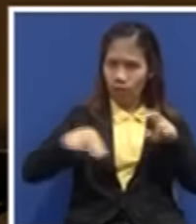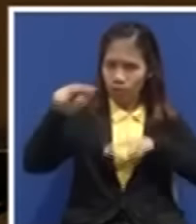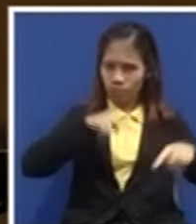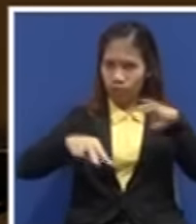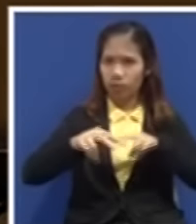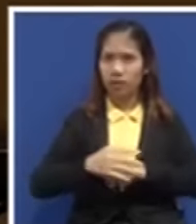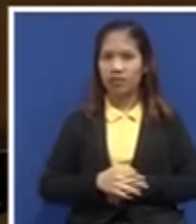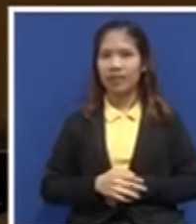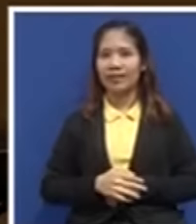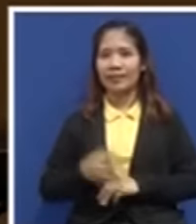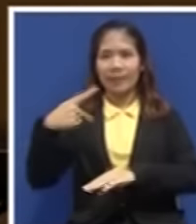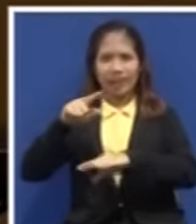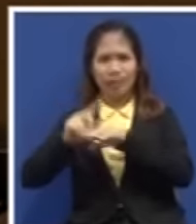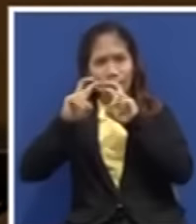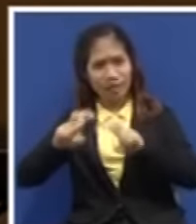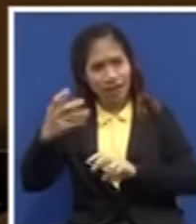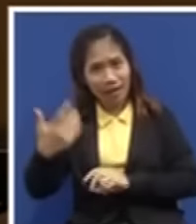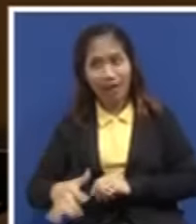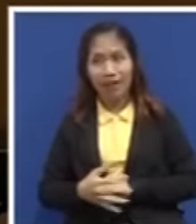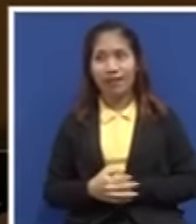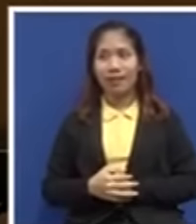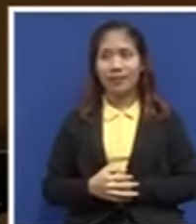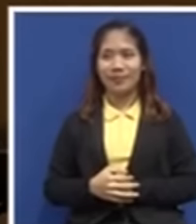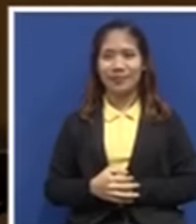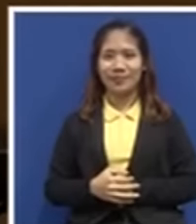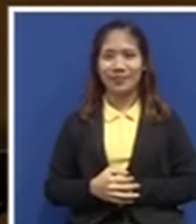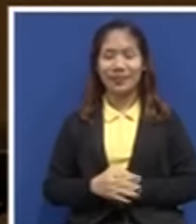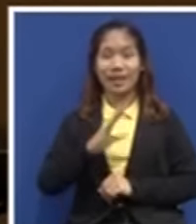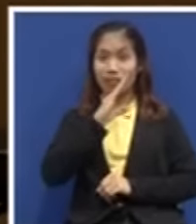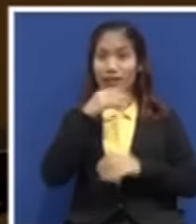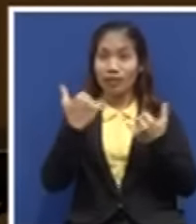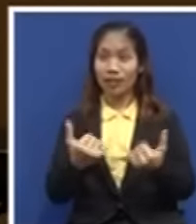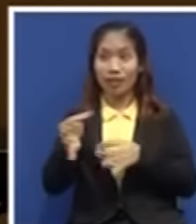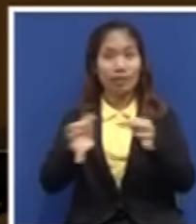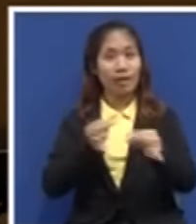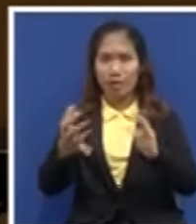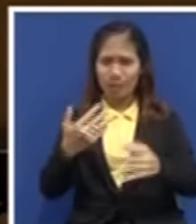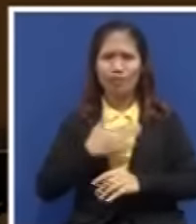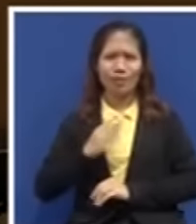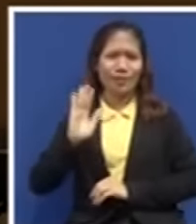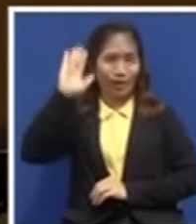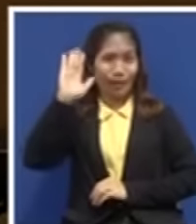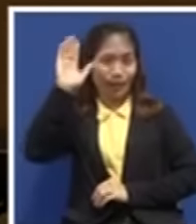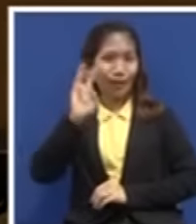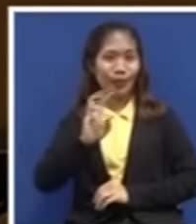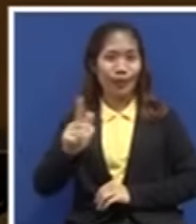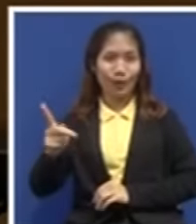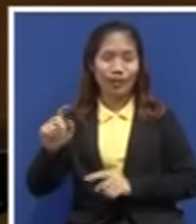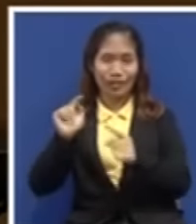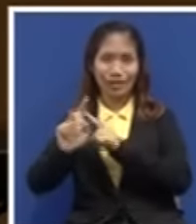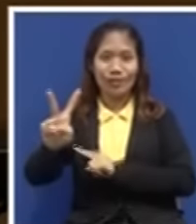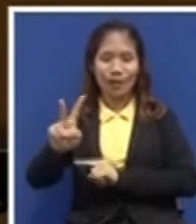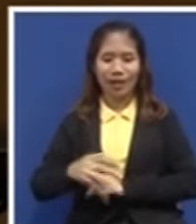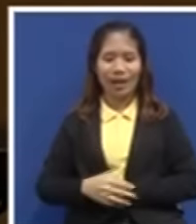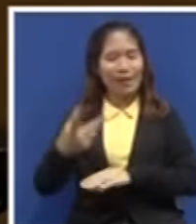เมื่อกี้วินิจฉัยแล้ว ตกลงยังไม่มีผู้อภิปรายผมจะขออนุญาตอภิปรายข้อ11 อนุญาตไม่ได้ครับ วรรค2ครับ ครับผมวินิจฉัย